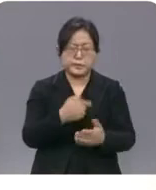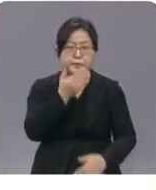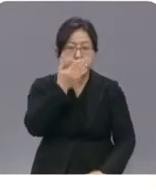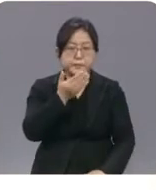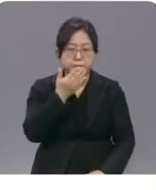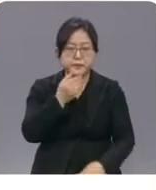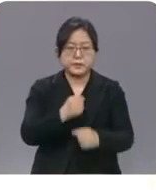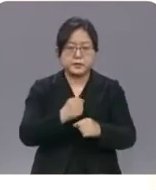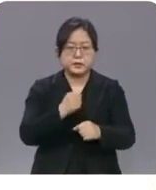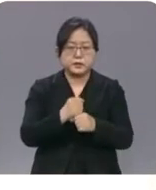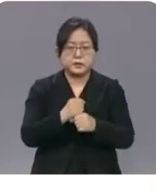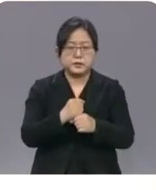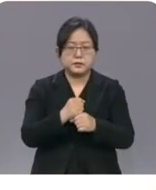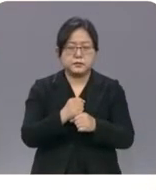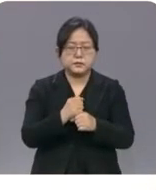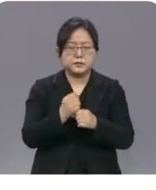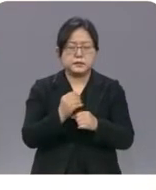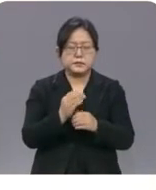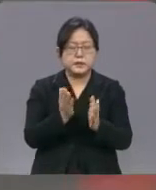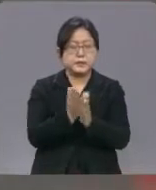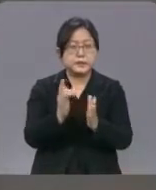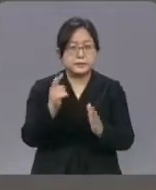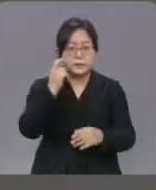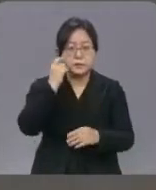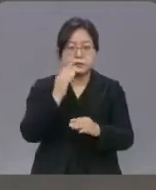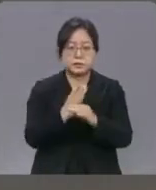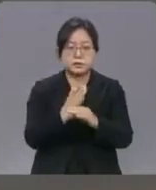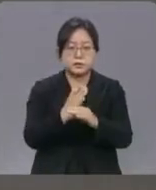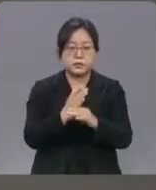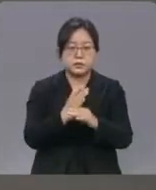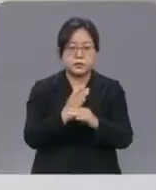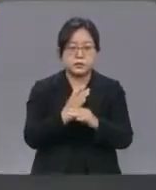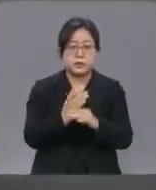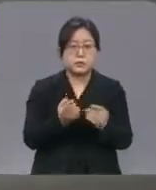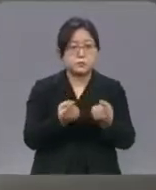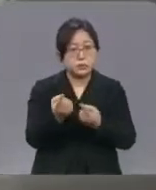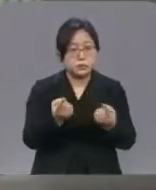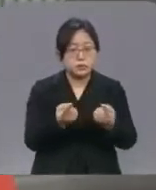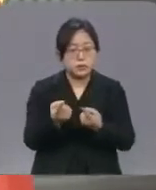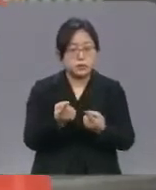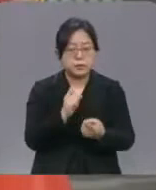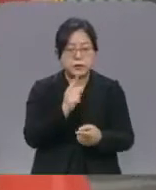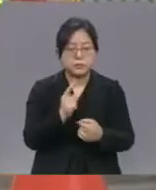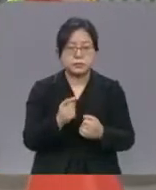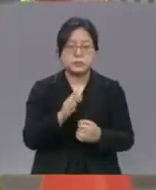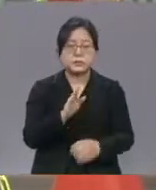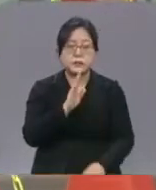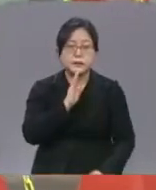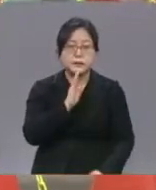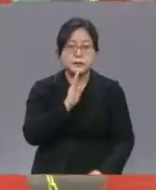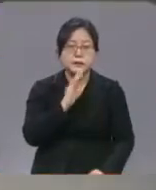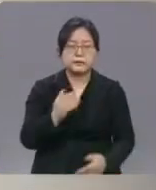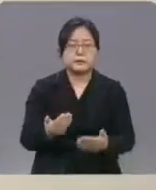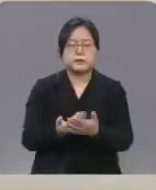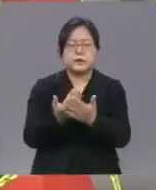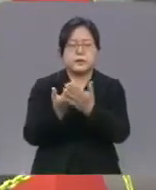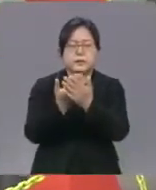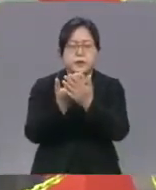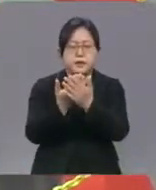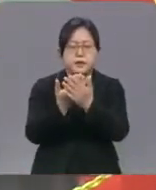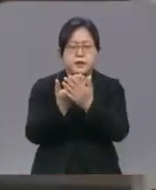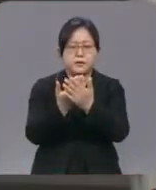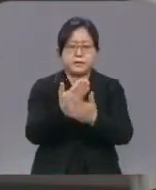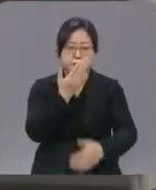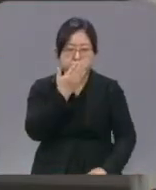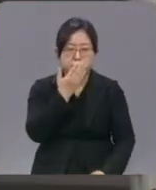것은 저희 맞지 않다고 봅니다. 유연성이라고 하면서 사실은 과도한 개발이 될